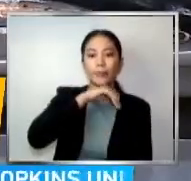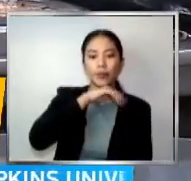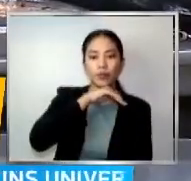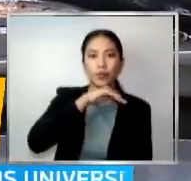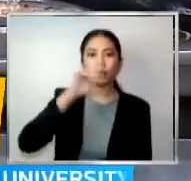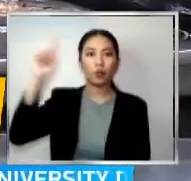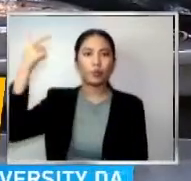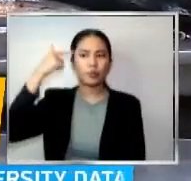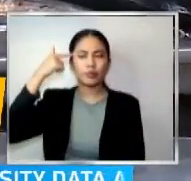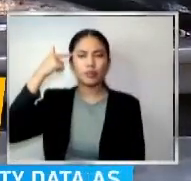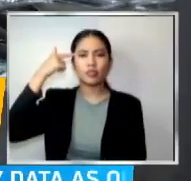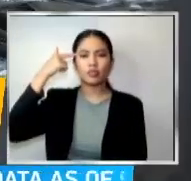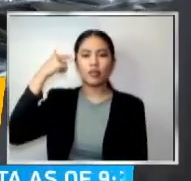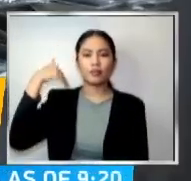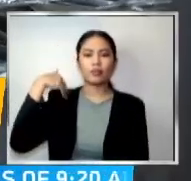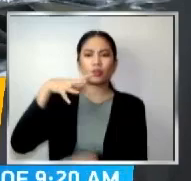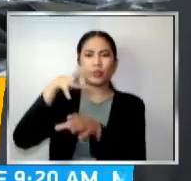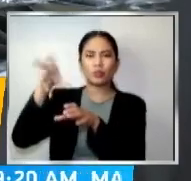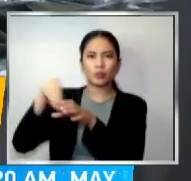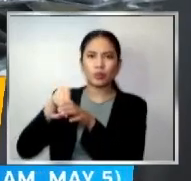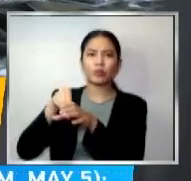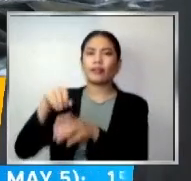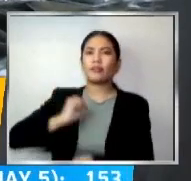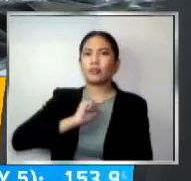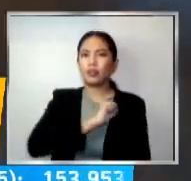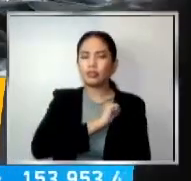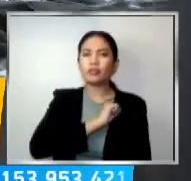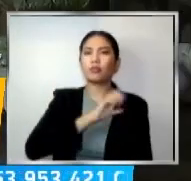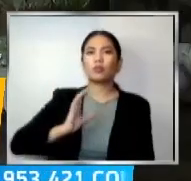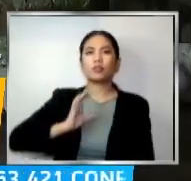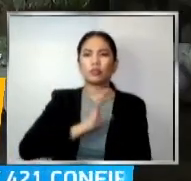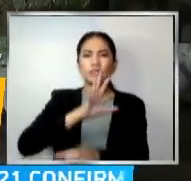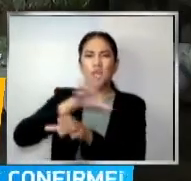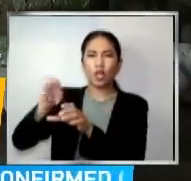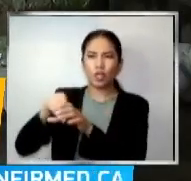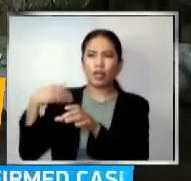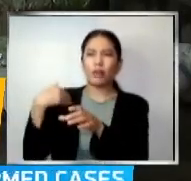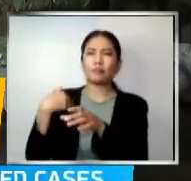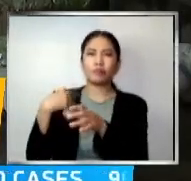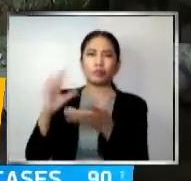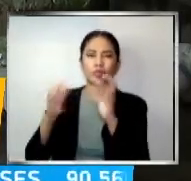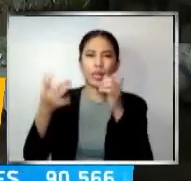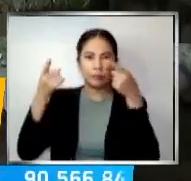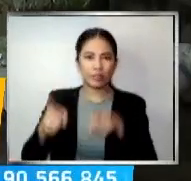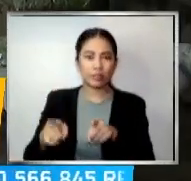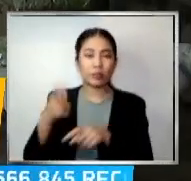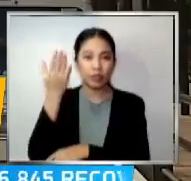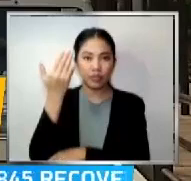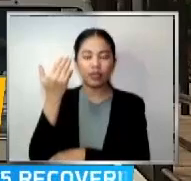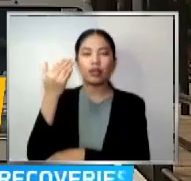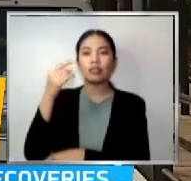mga senador at mga congressman. Ano, yung kasing panawagan ng food holiday,